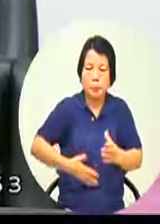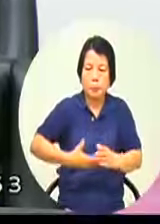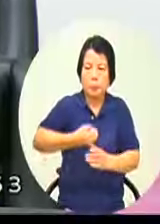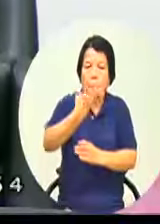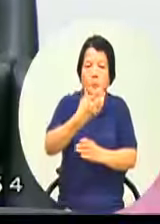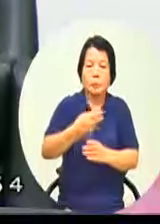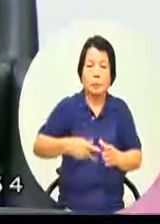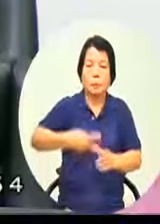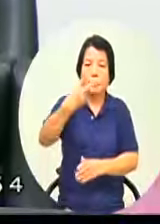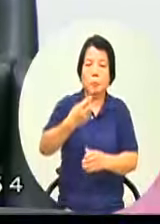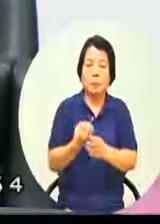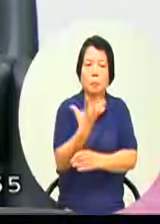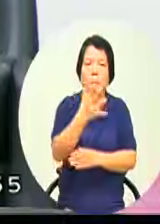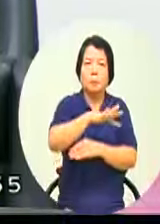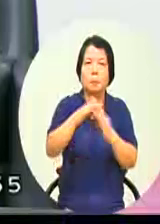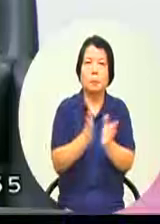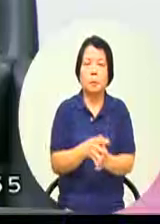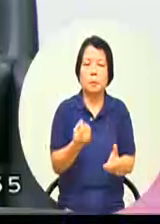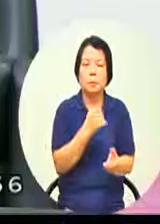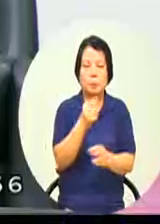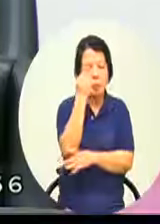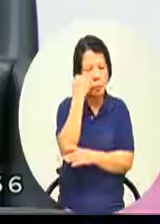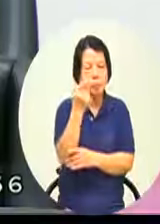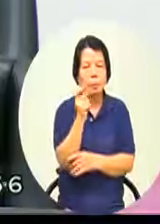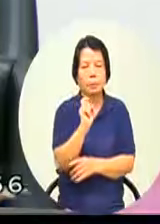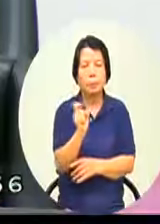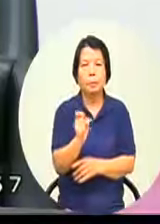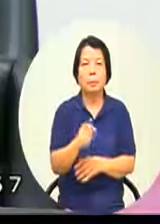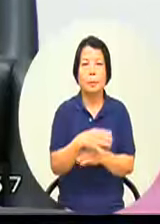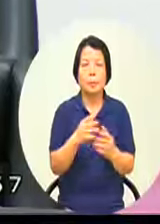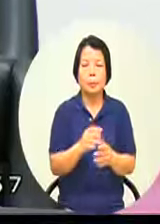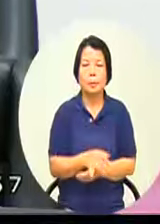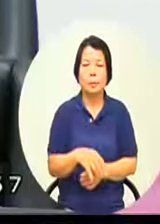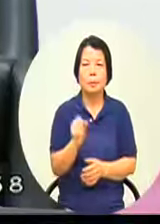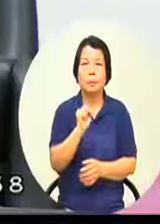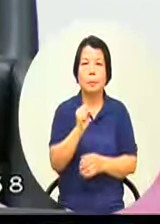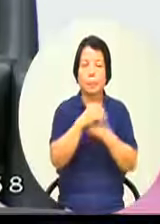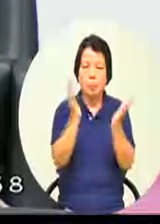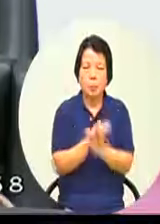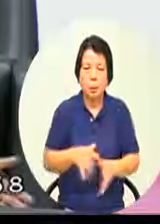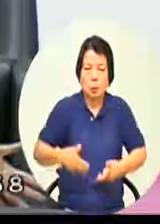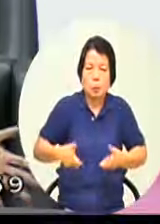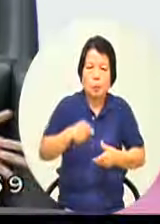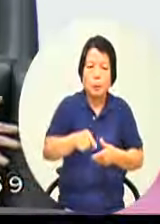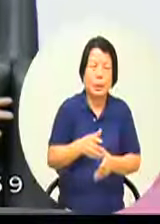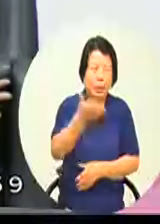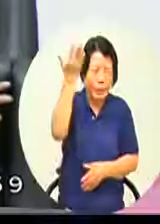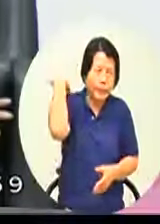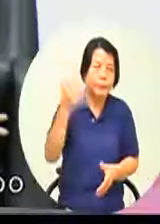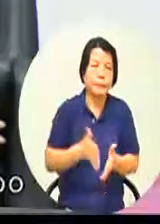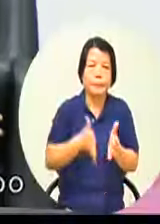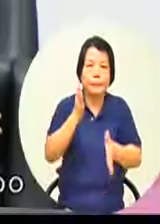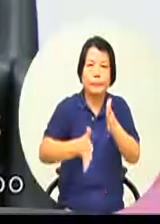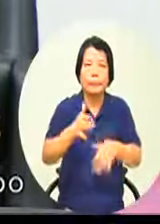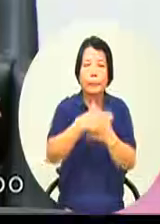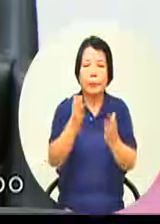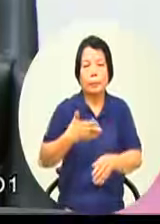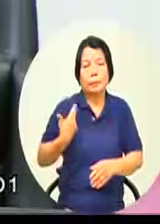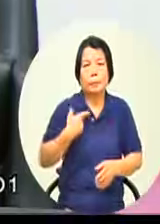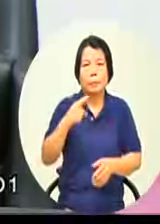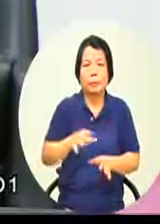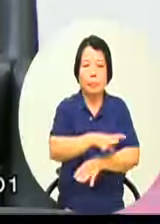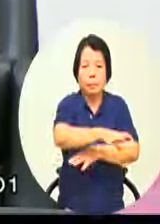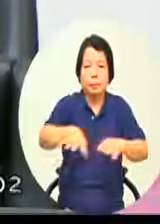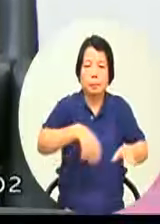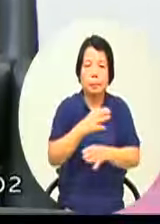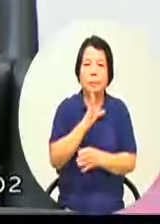出来，真的是没办法居住。那这个是很急迫的，因为有一些大楼早期他不知道说周边